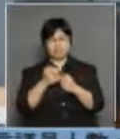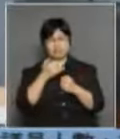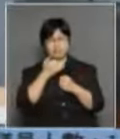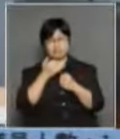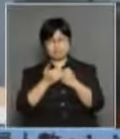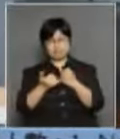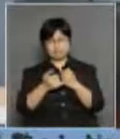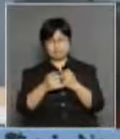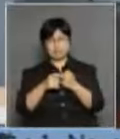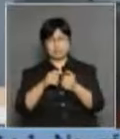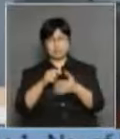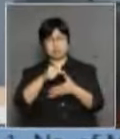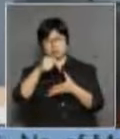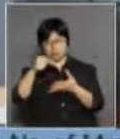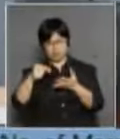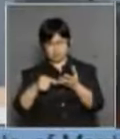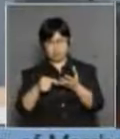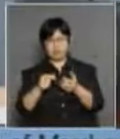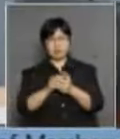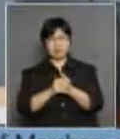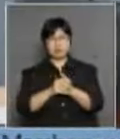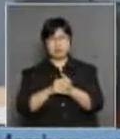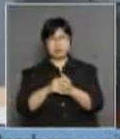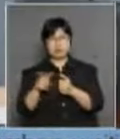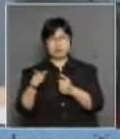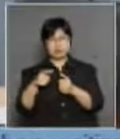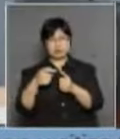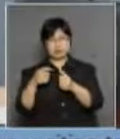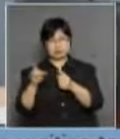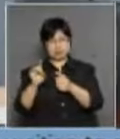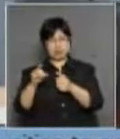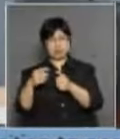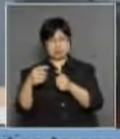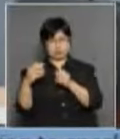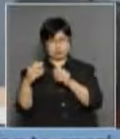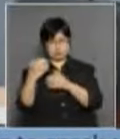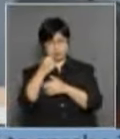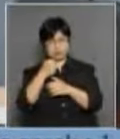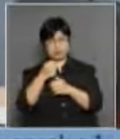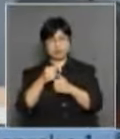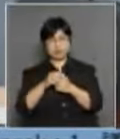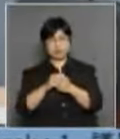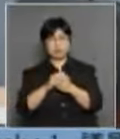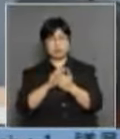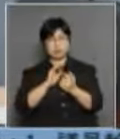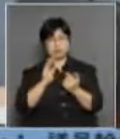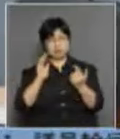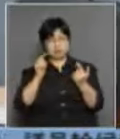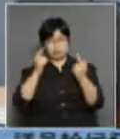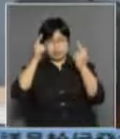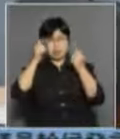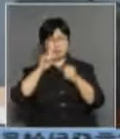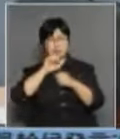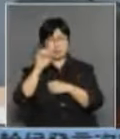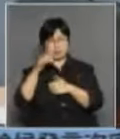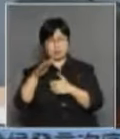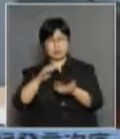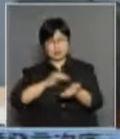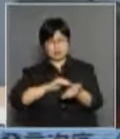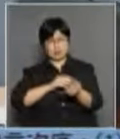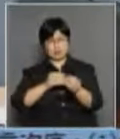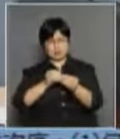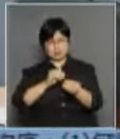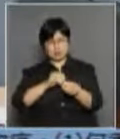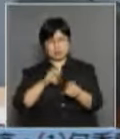就是倒退局長，即係張建宗啦，在城市論壇上也說醫療券學了